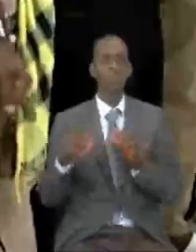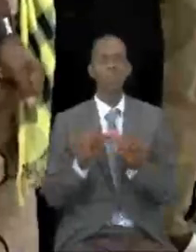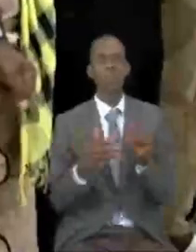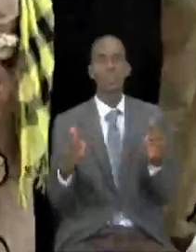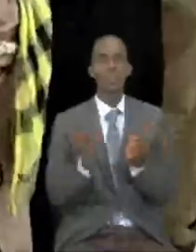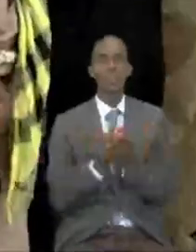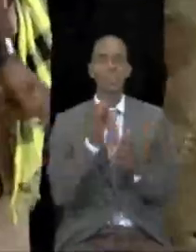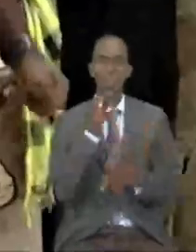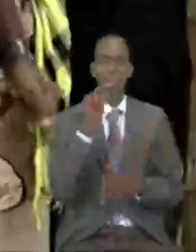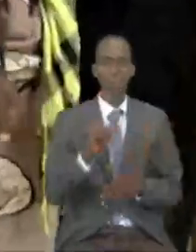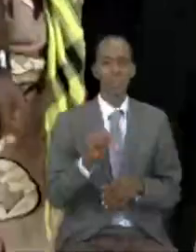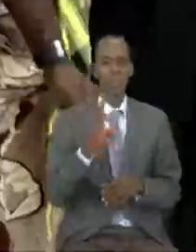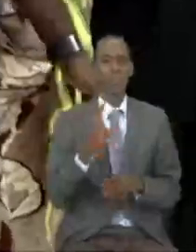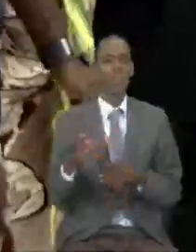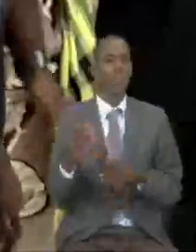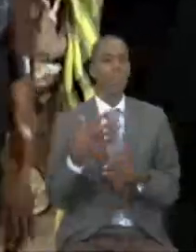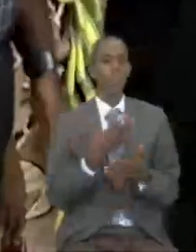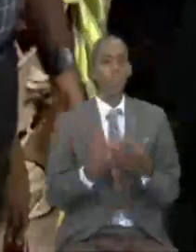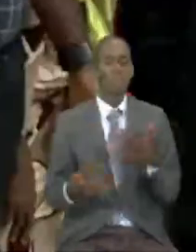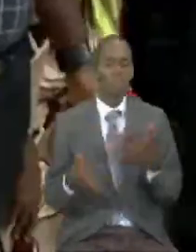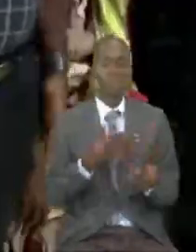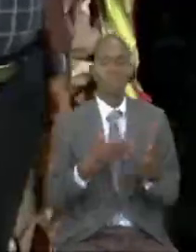tout ce qui est nécessaire. Seigneur,